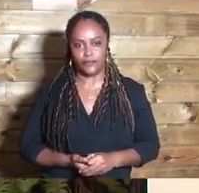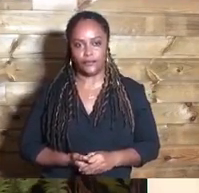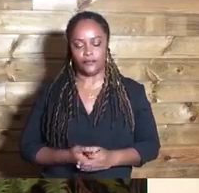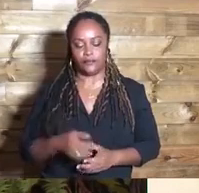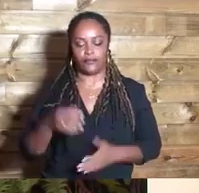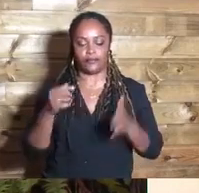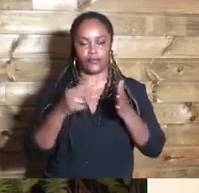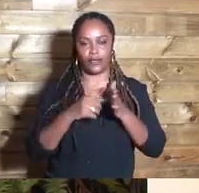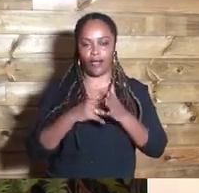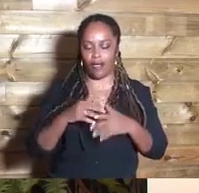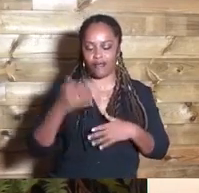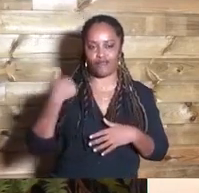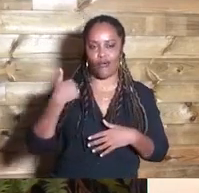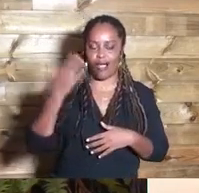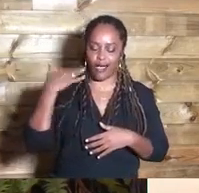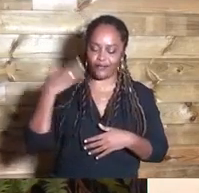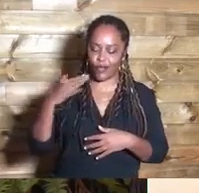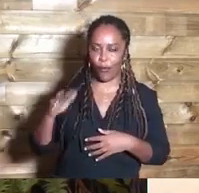L'antétibougue à Saint-Louis,